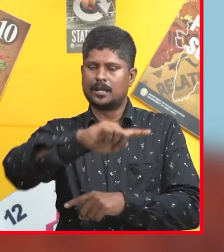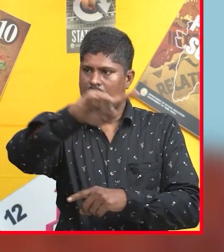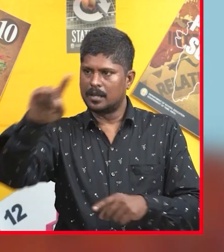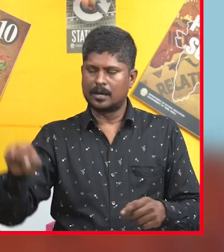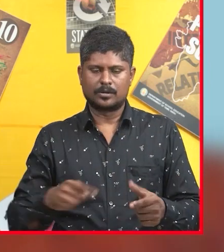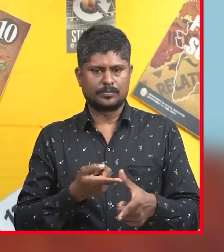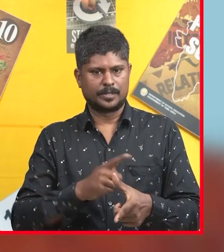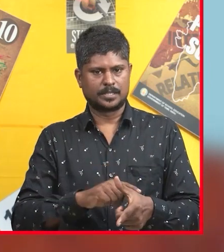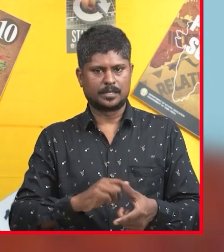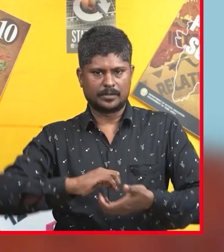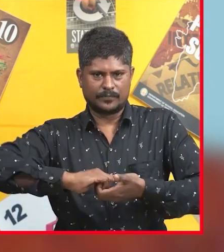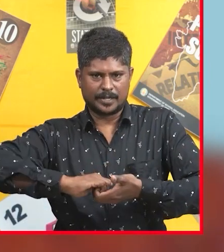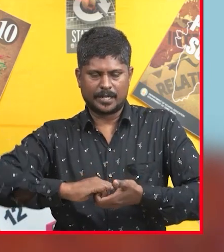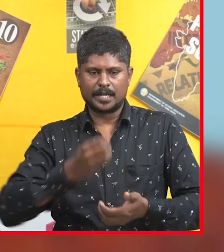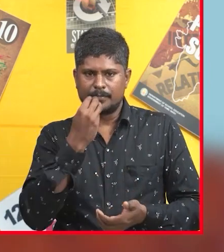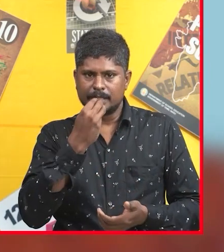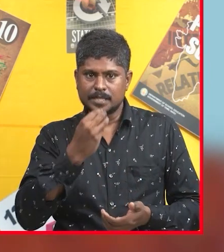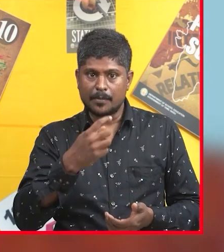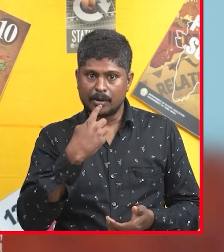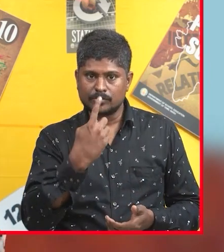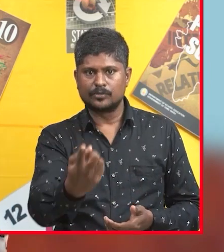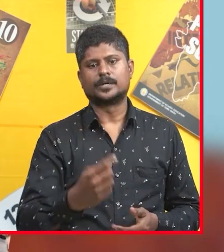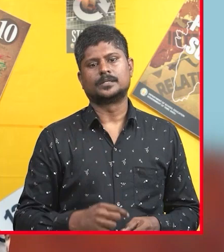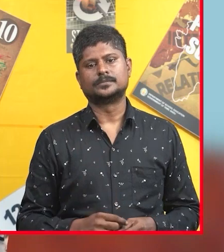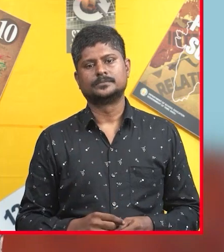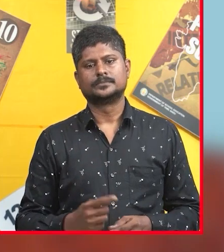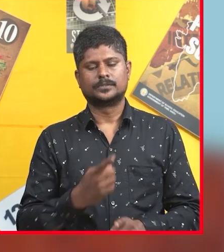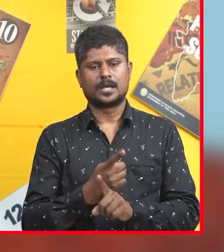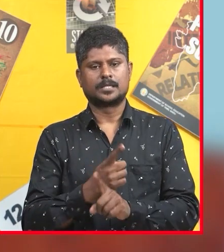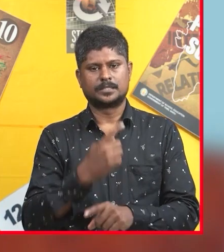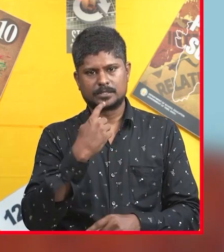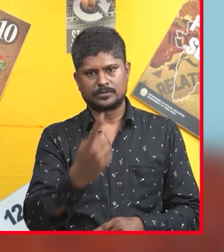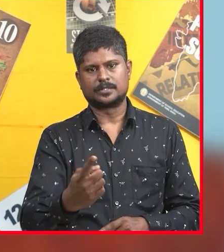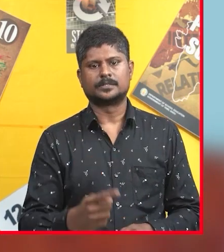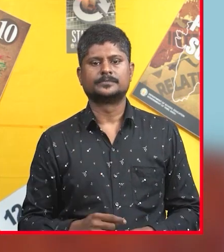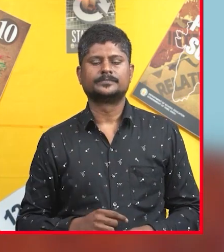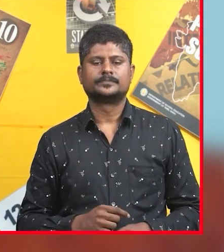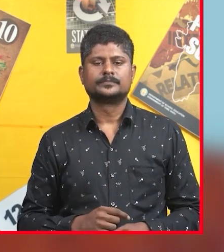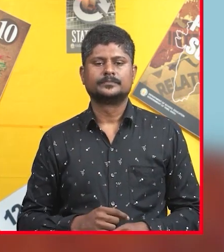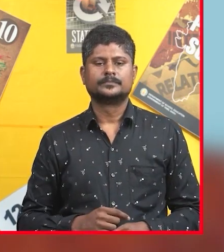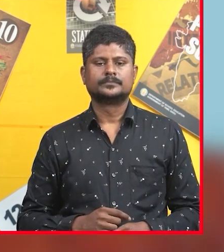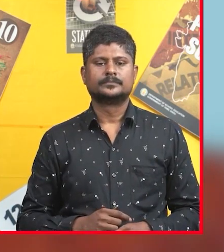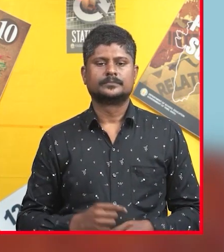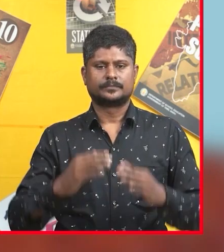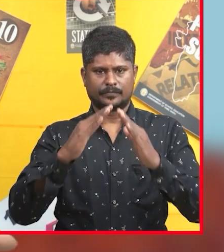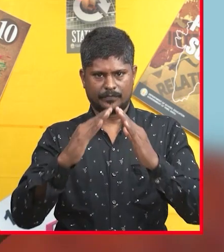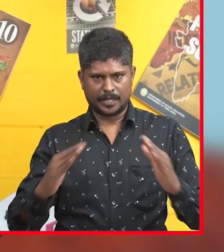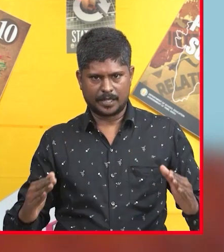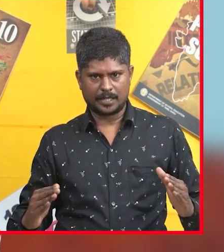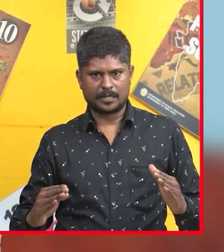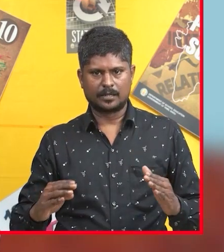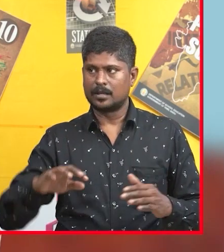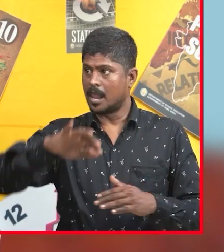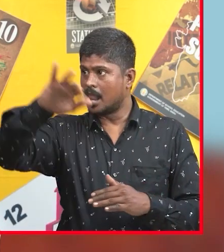தன்மை, விருந்தினர்கள் எப்படி எதிர்கொண்டாங்க அப்படிங்கிற செய்தி சொல்லப்பட்டிருக்கு பாருங்க. இல்லத்தில்